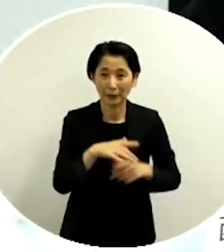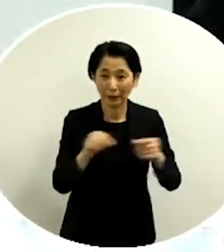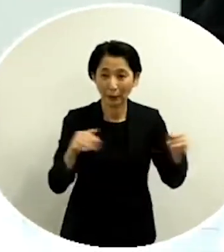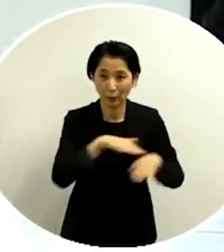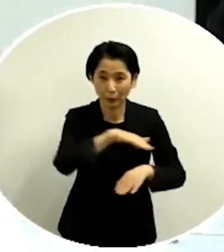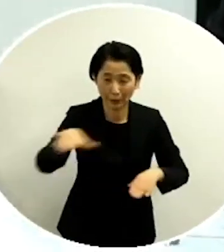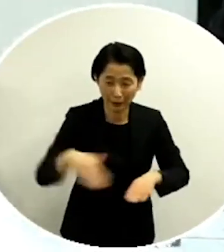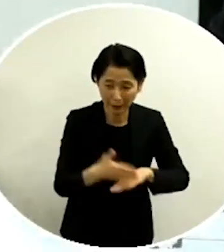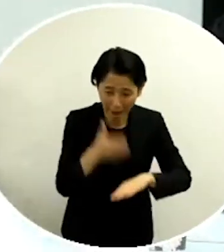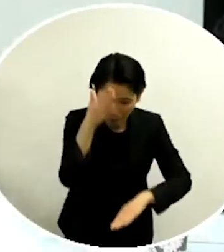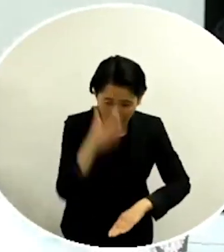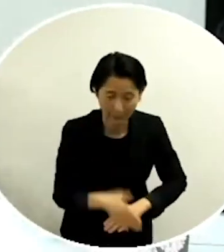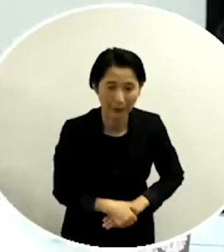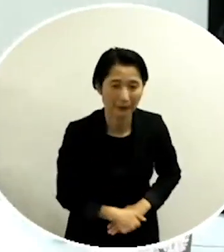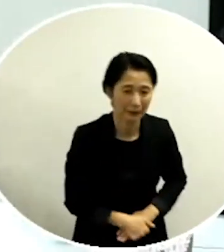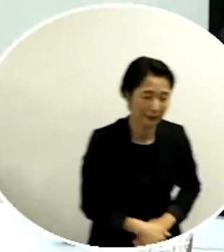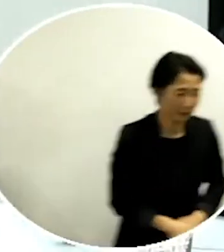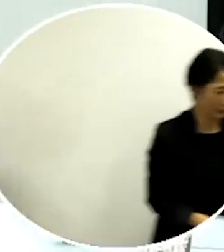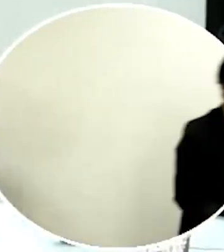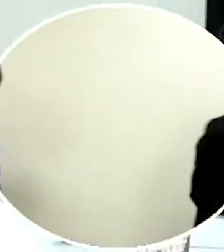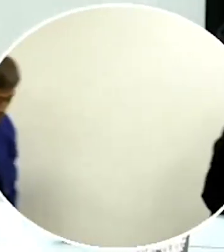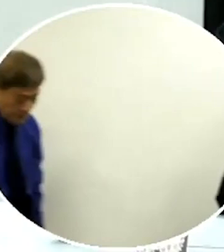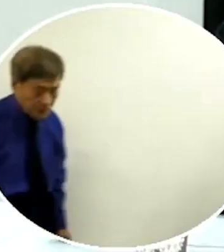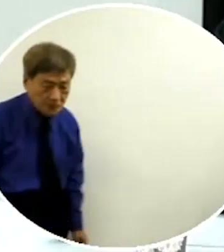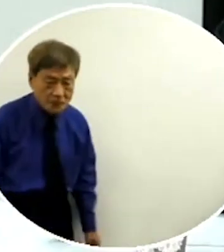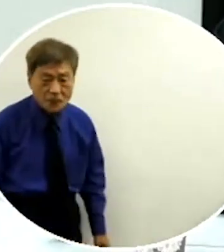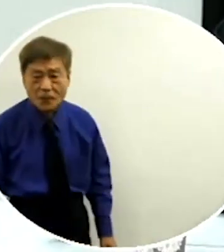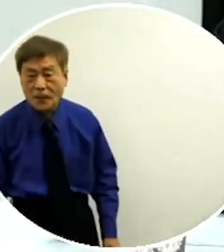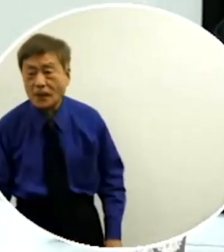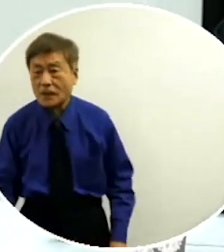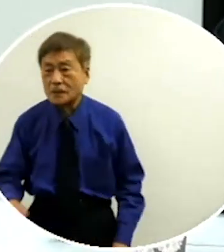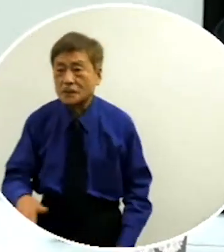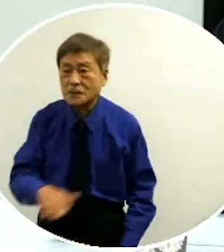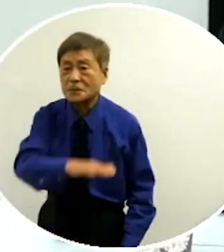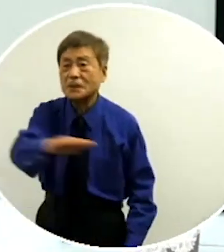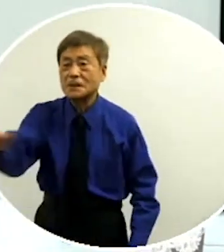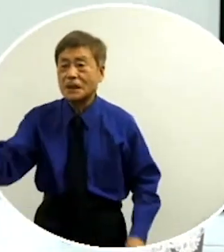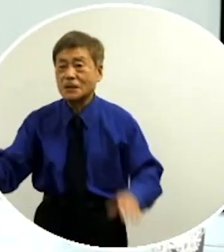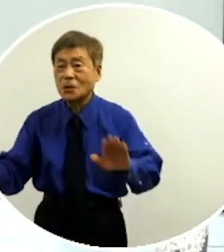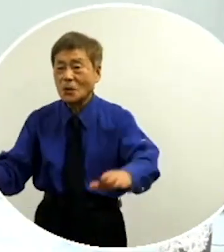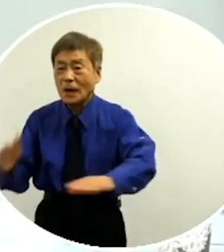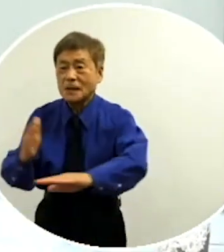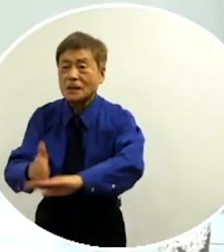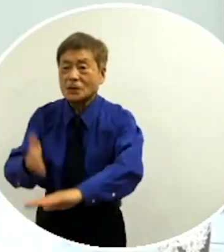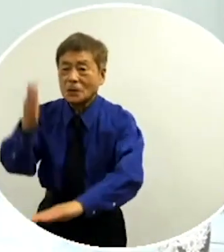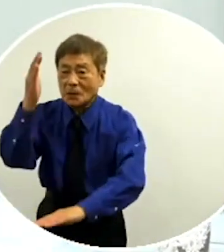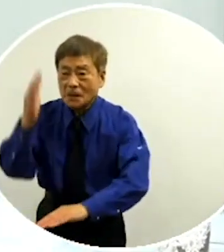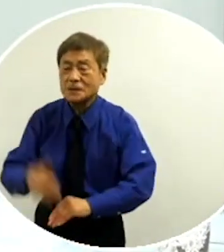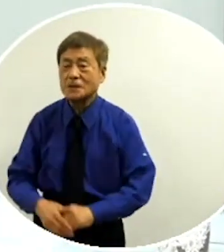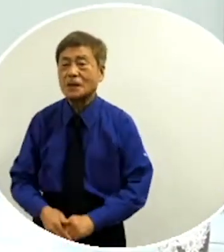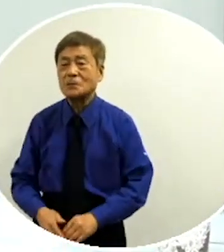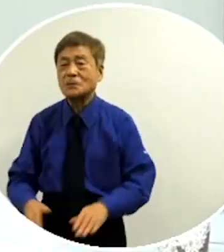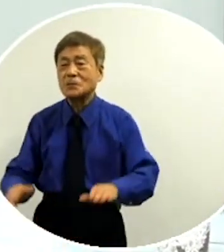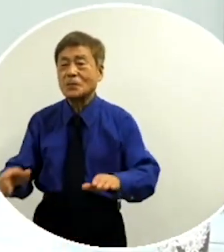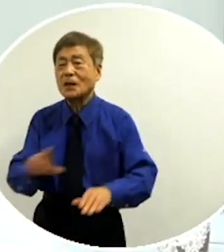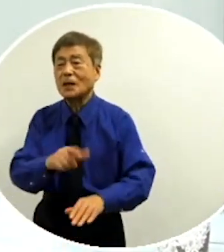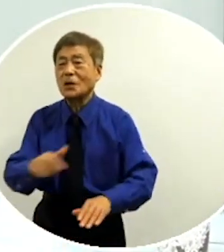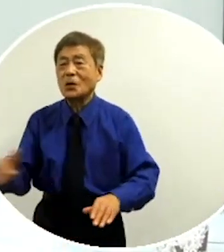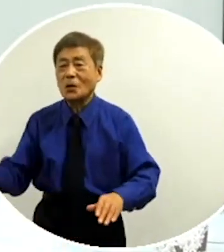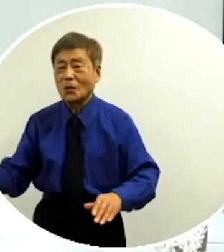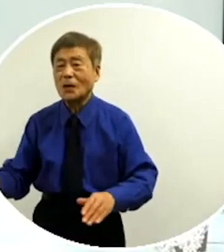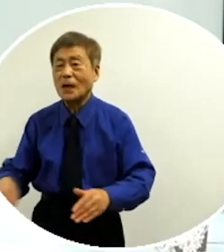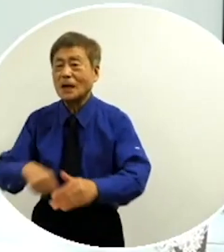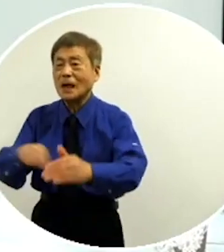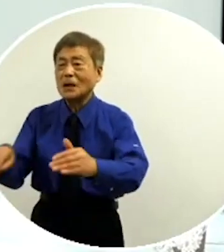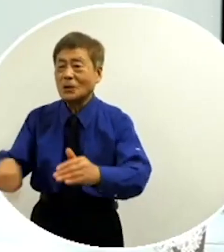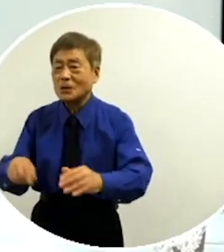皆さんもありがとうございますあの先ほど良い子さんが入った全国の皆さんとも双方向でっていうのチャットで書き込めばできたんじゃないかなと思うん